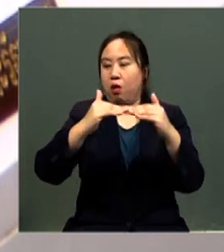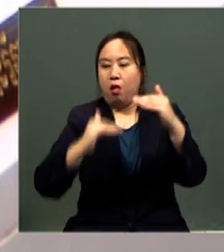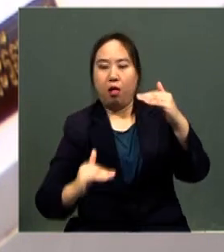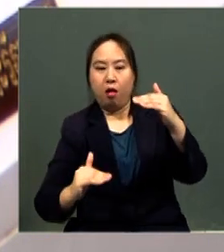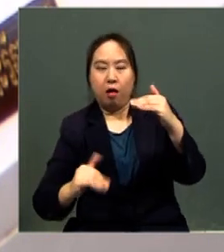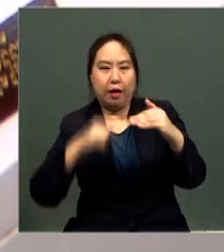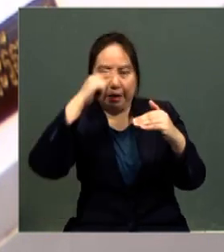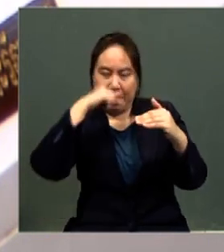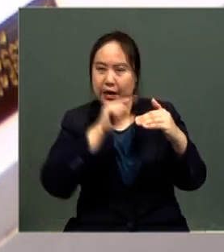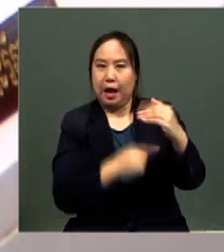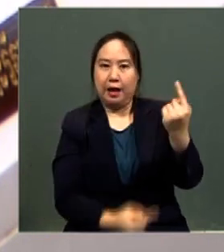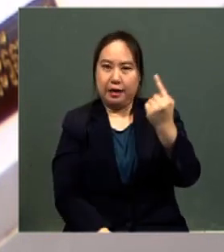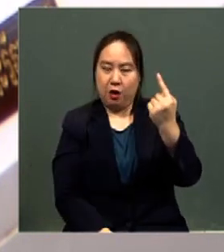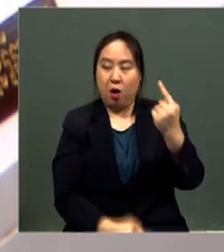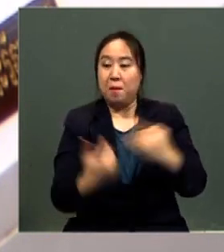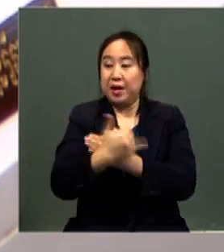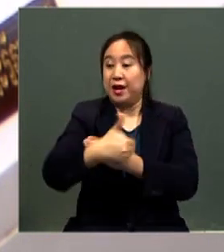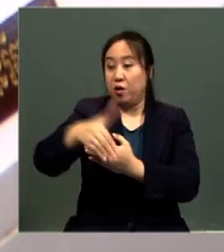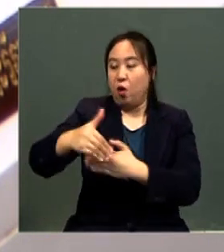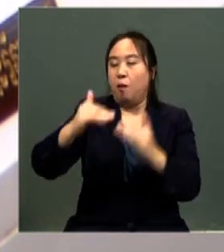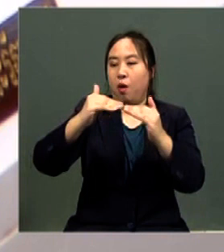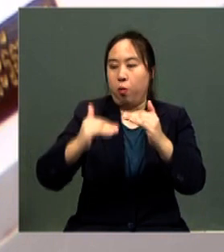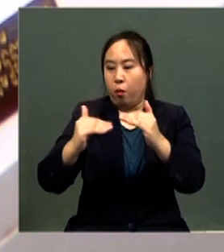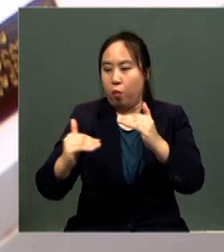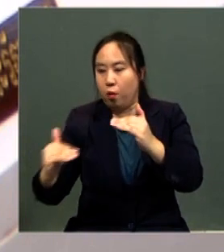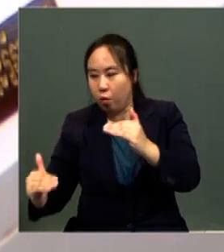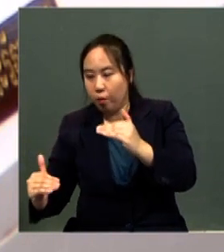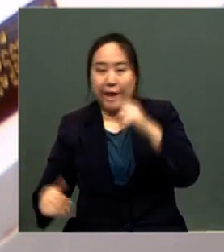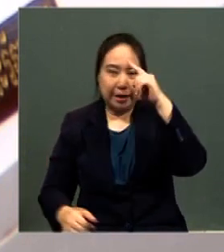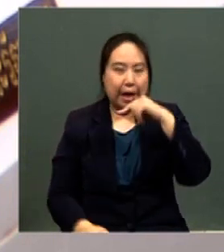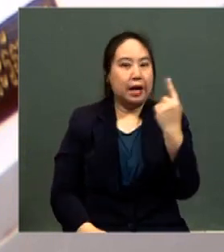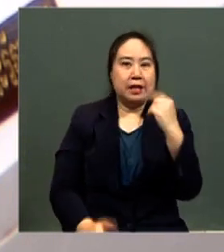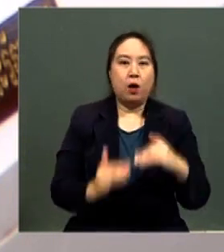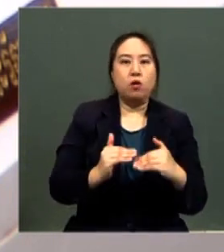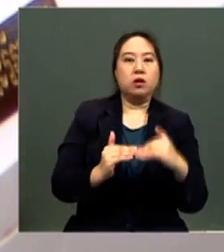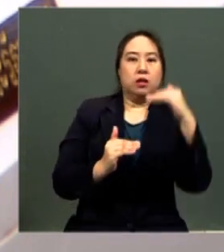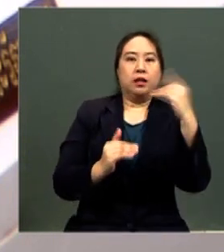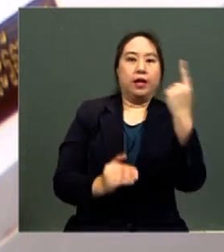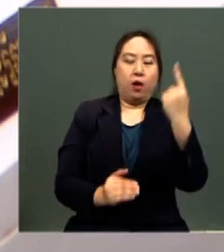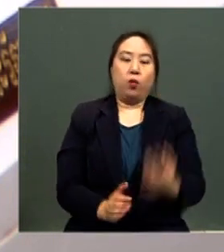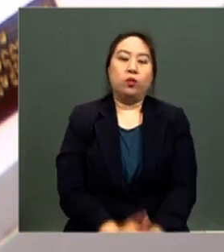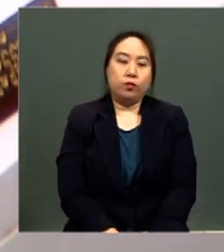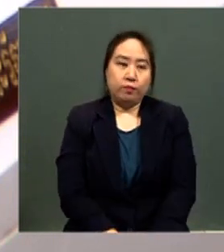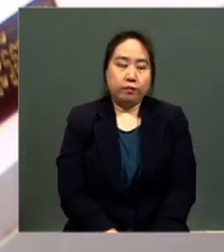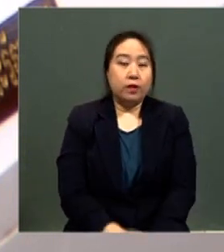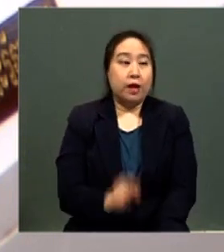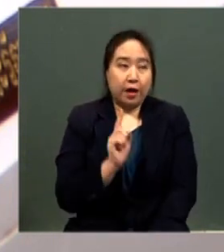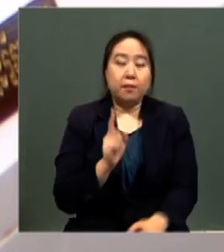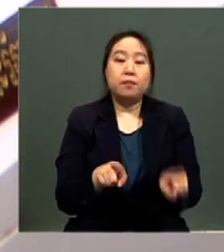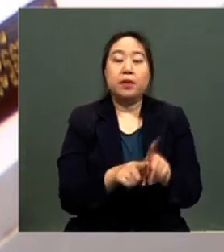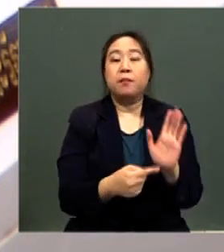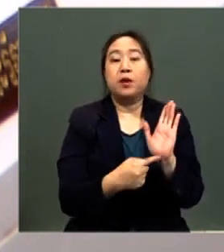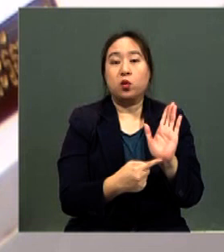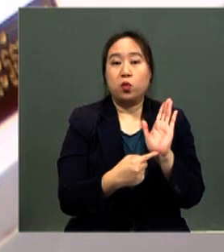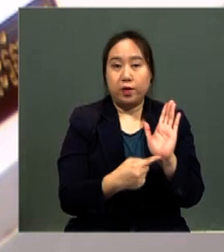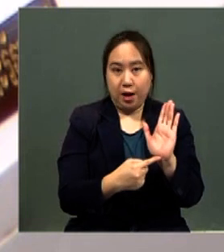ราการฟื้นฟูเนี่ยลดลงลดถอยลงมีประเทศไทยเป็นประเทศเดียวนี่ก็คือสิ่งของตัวอย่าง